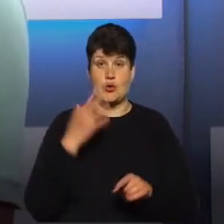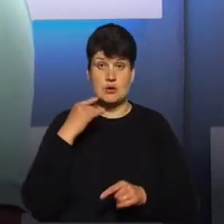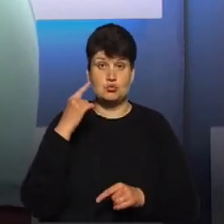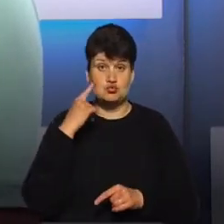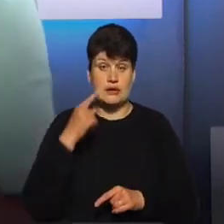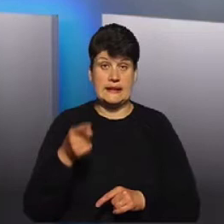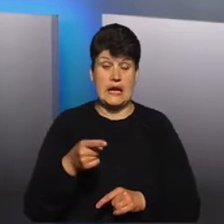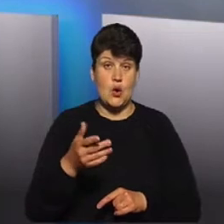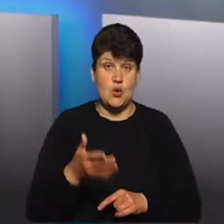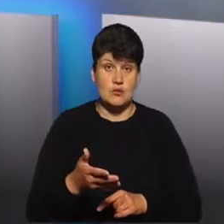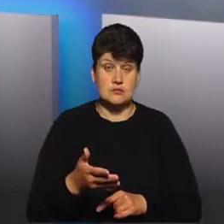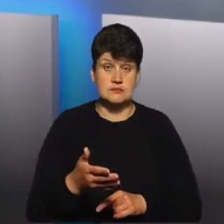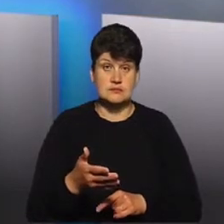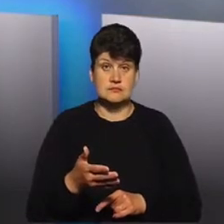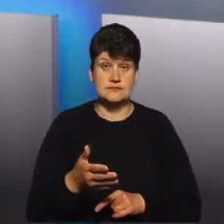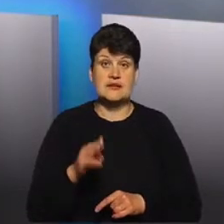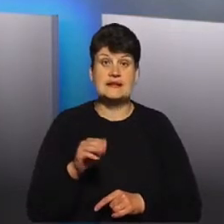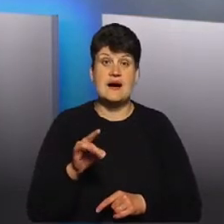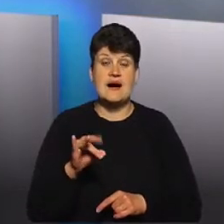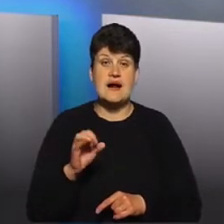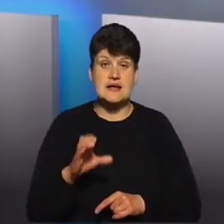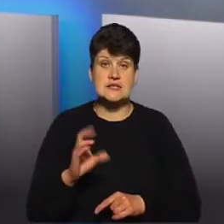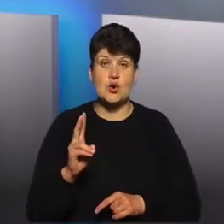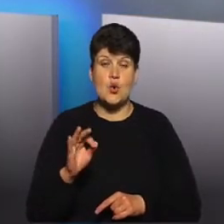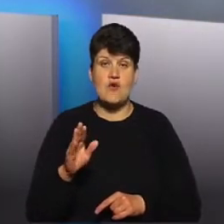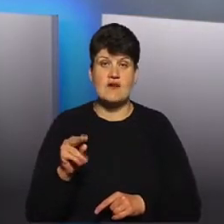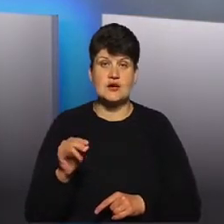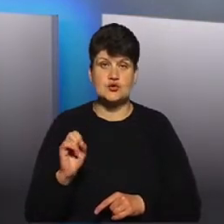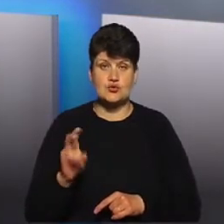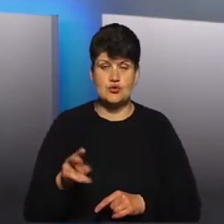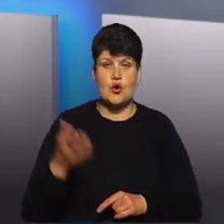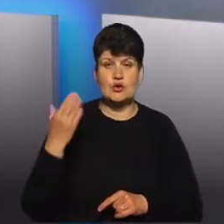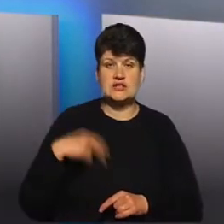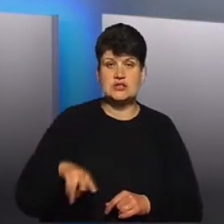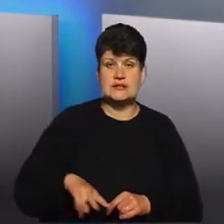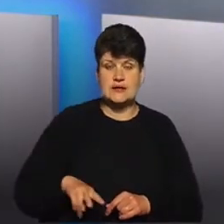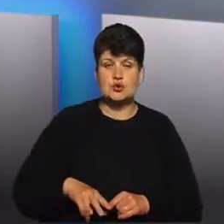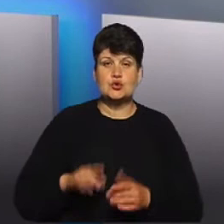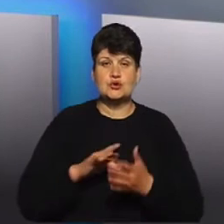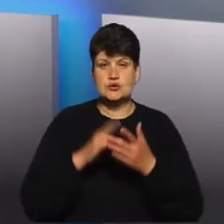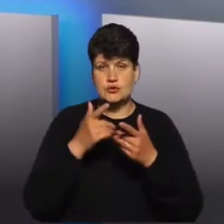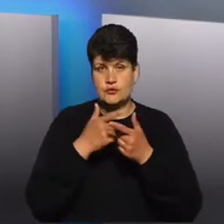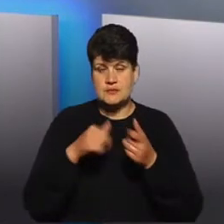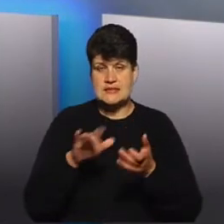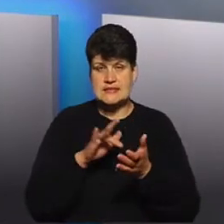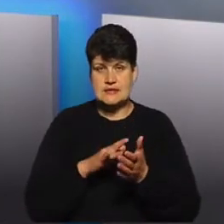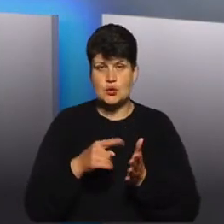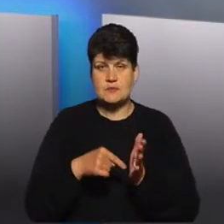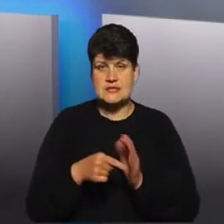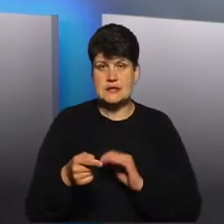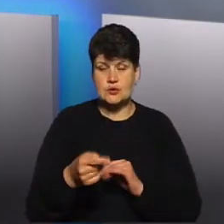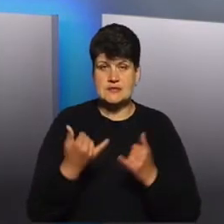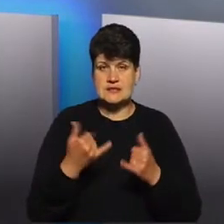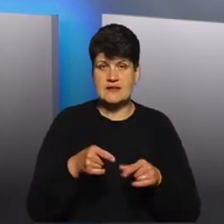то Тарас Ковальчук колишній, це колишній директор туристичного інформаційного центру міста Тернопіль. Так. Зараз він ресторатор. І